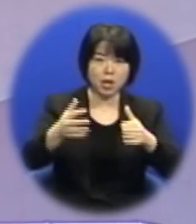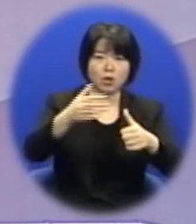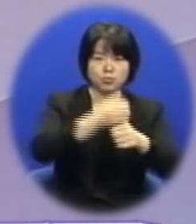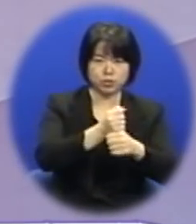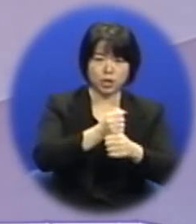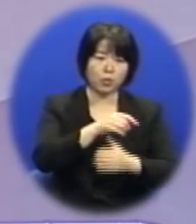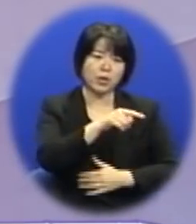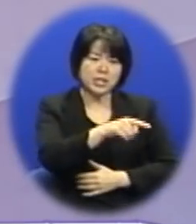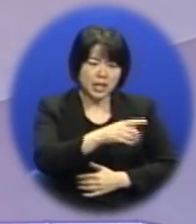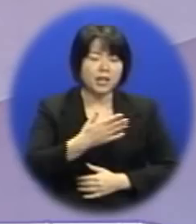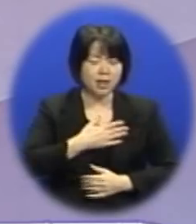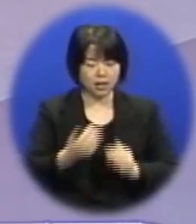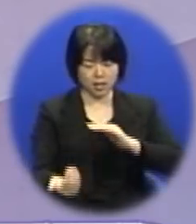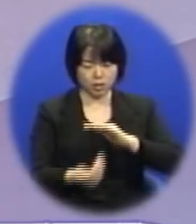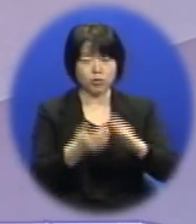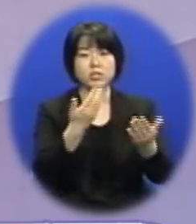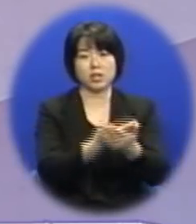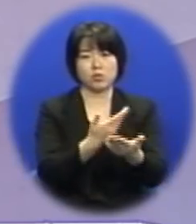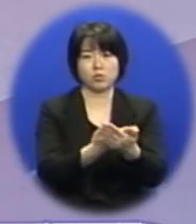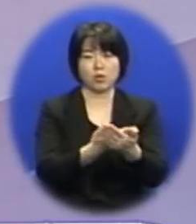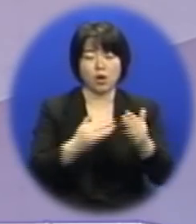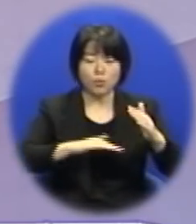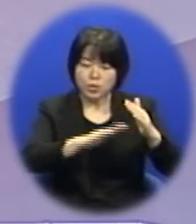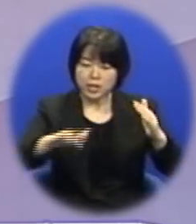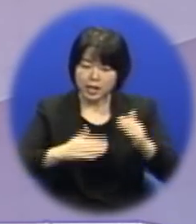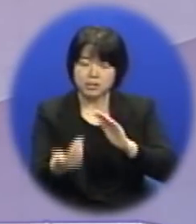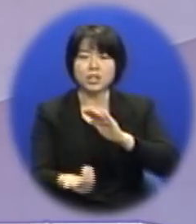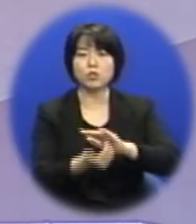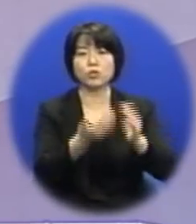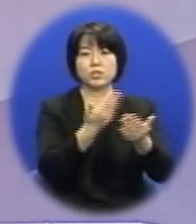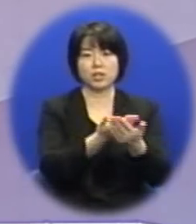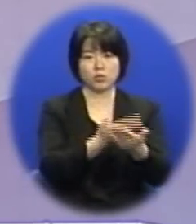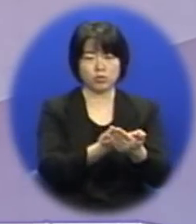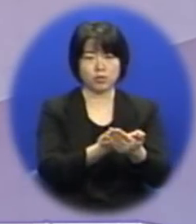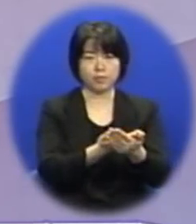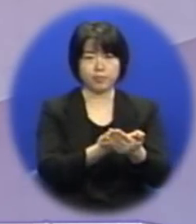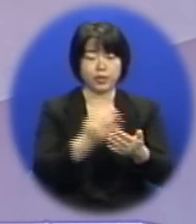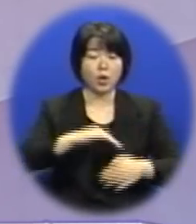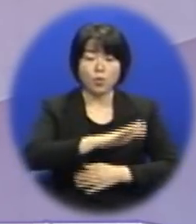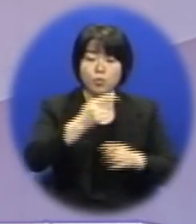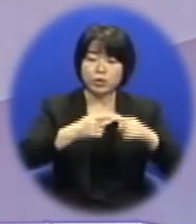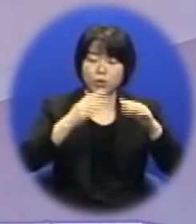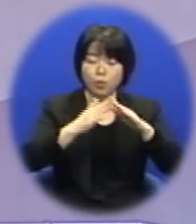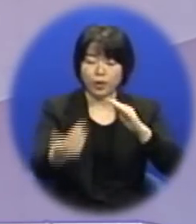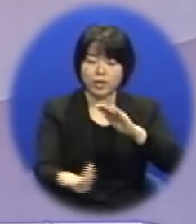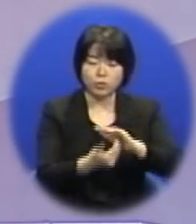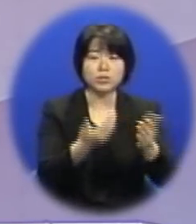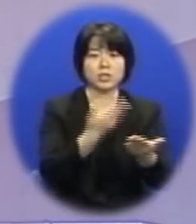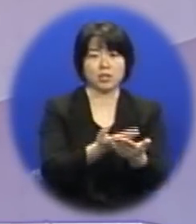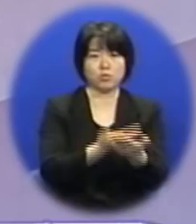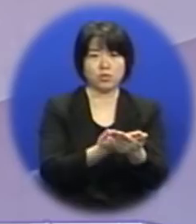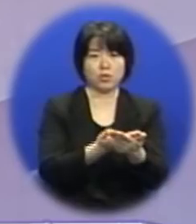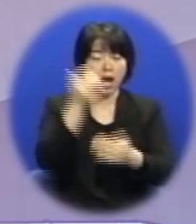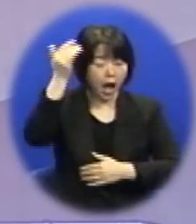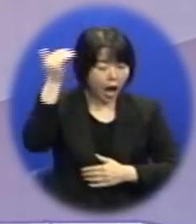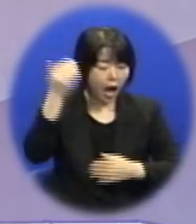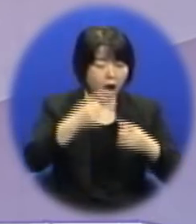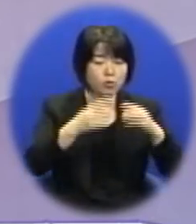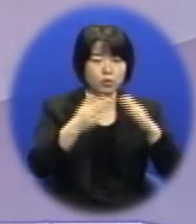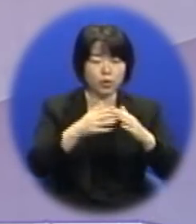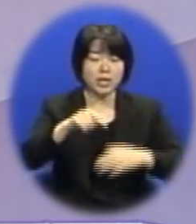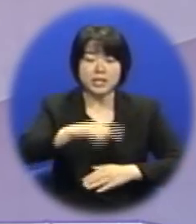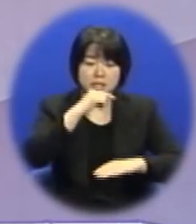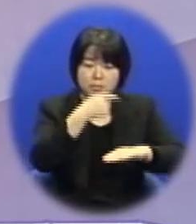이 말씀이 내게 이루어지게 해주세요. 우리 가정에 이루어지게 해주세요. 우리 교회에 이루어지게 해주세요. 한국 교회, 민족,